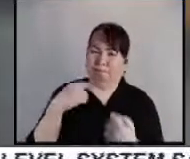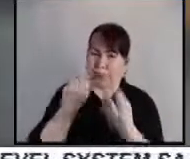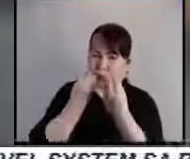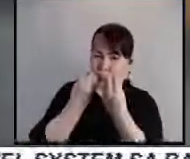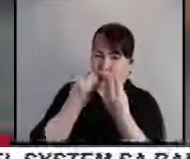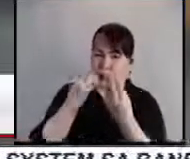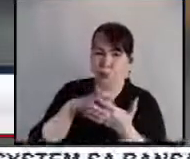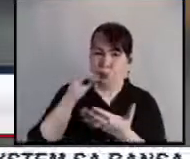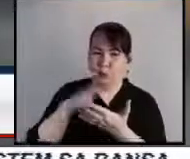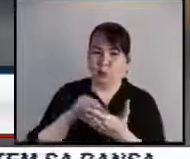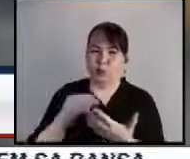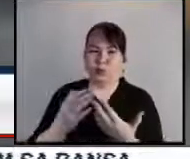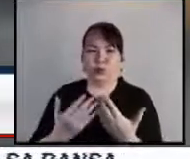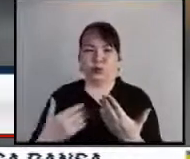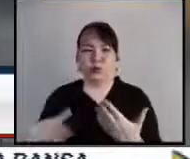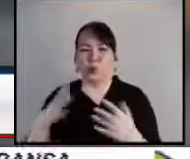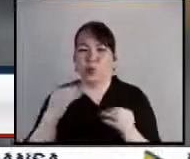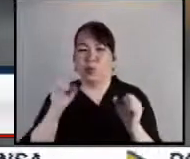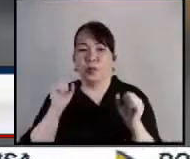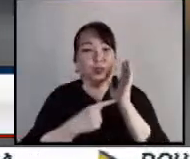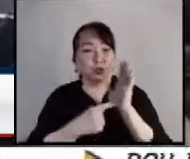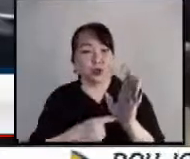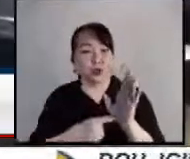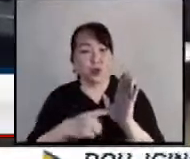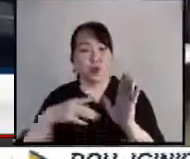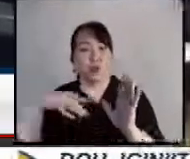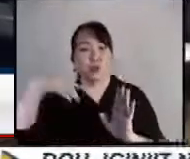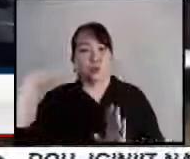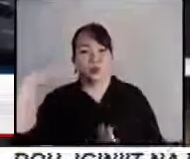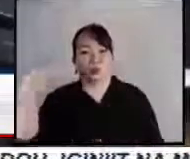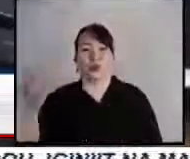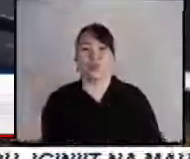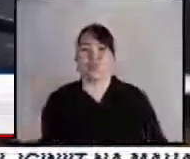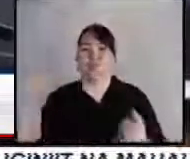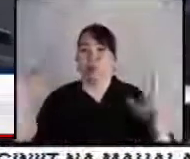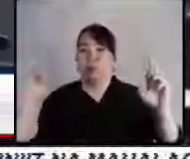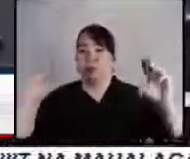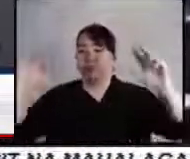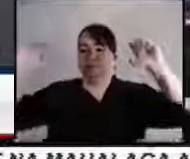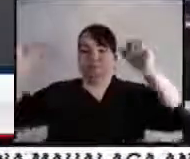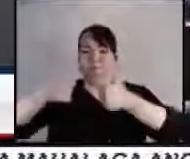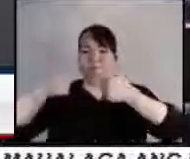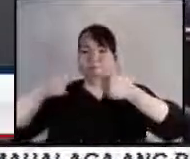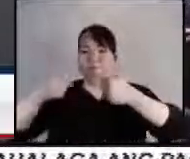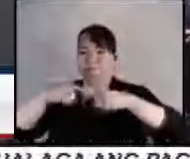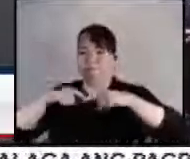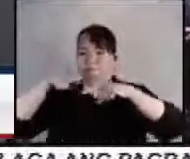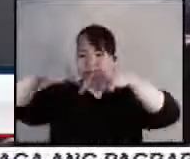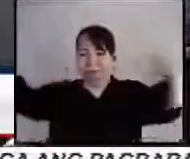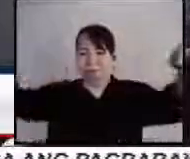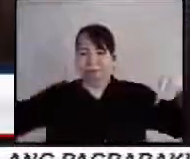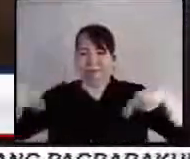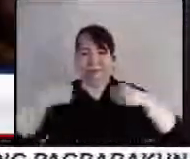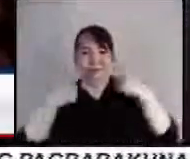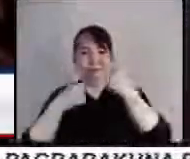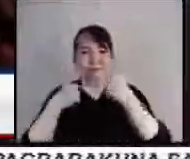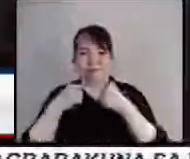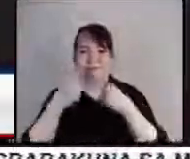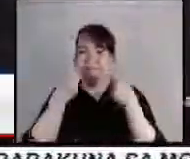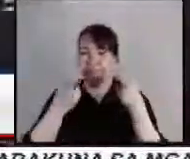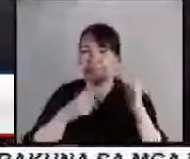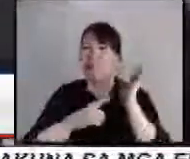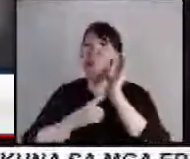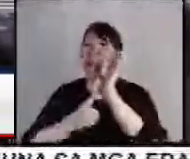Siguro may papakita ko po yun sa taas ng ring sa laban at makita ng mga boxing fans yung paano